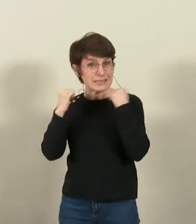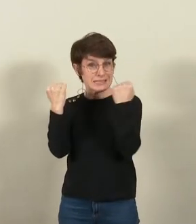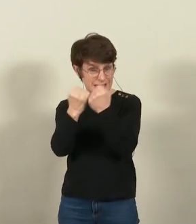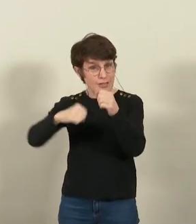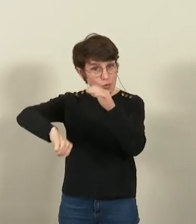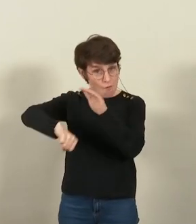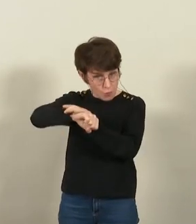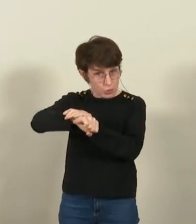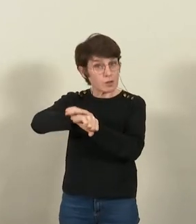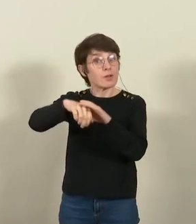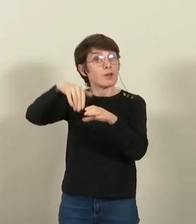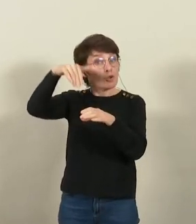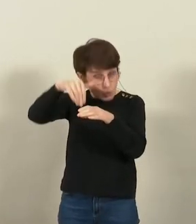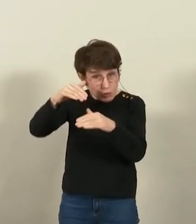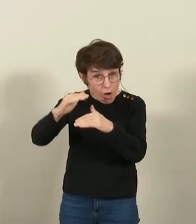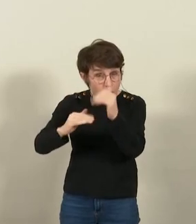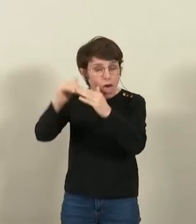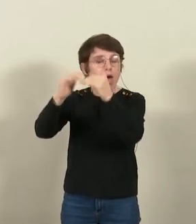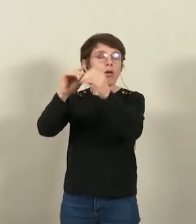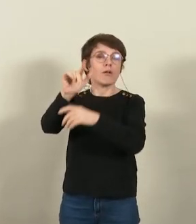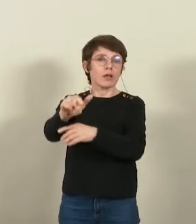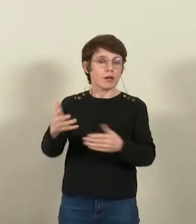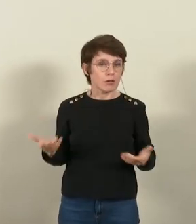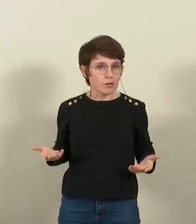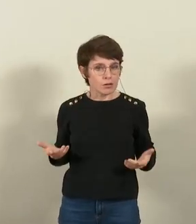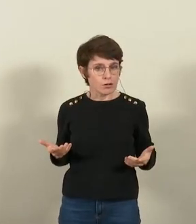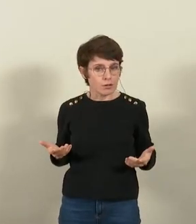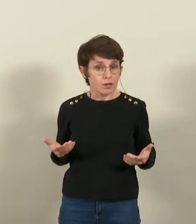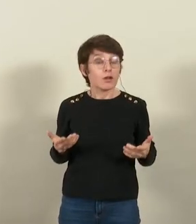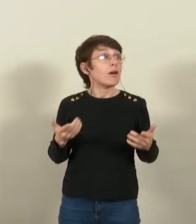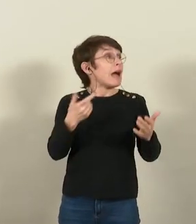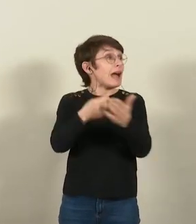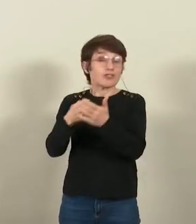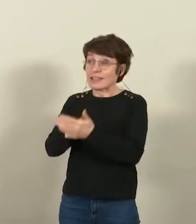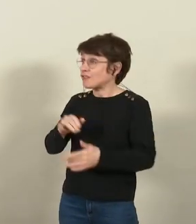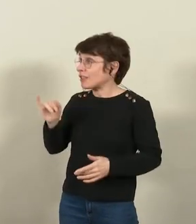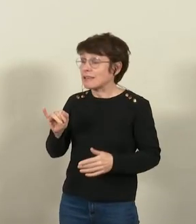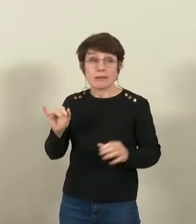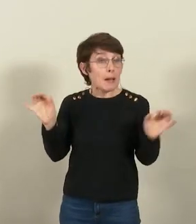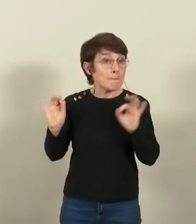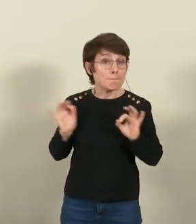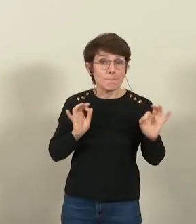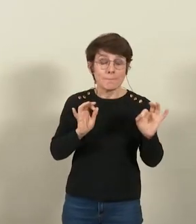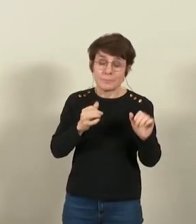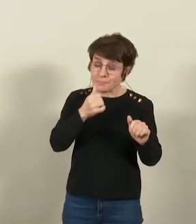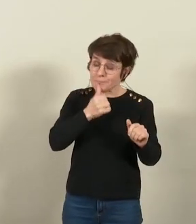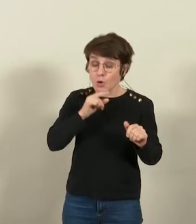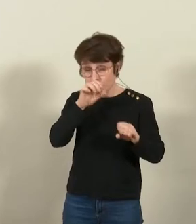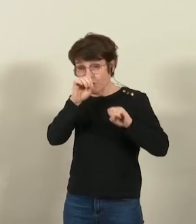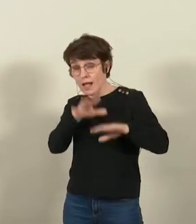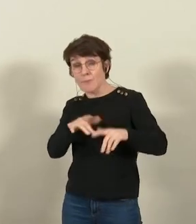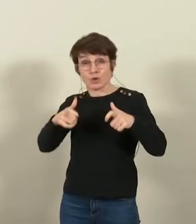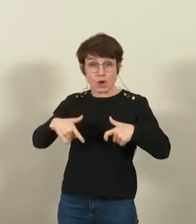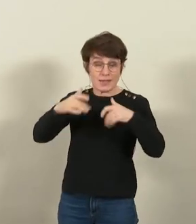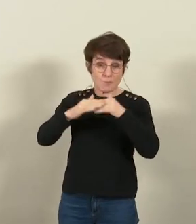foot le fait que vous ayez dû renoncer faute d'acquéreur à la construction d'un immeuble en accession qui devait